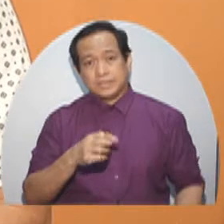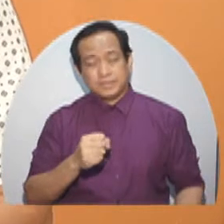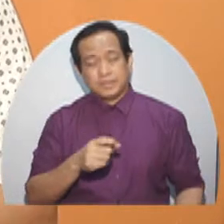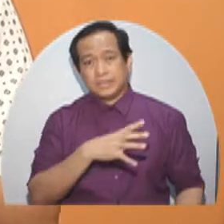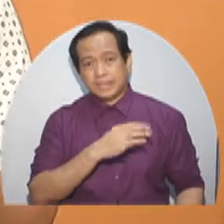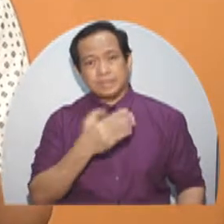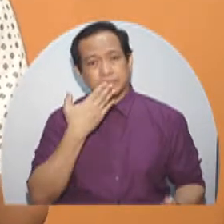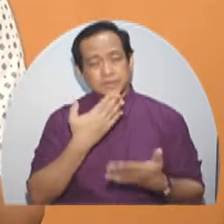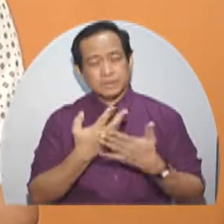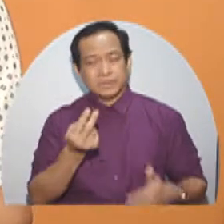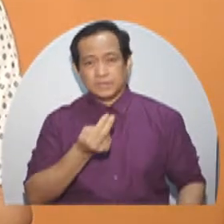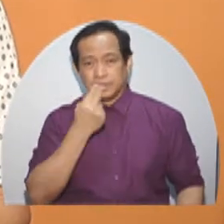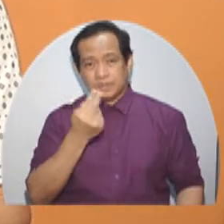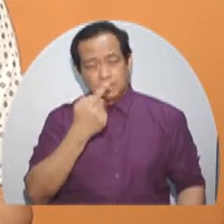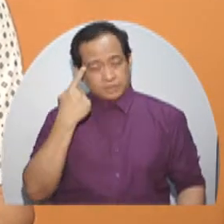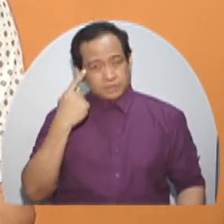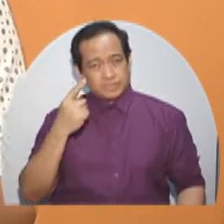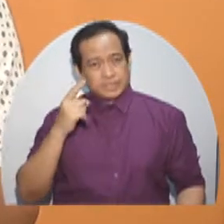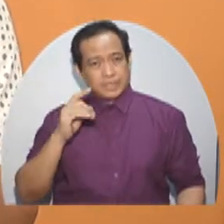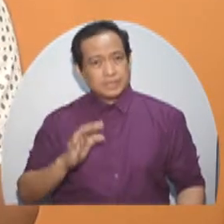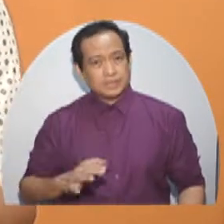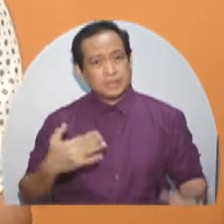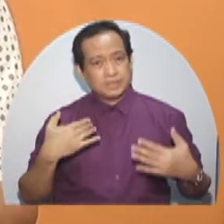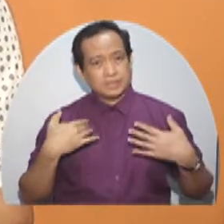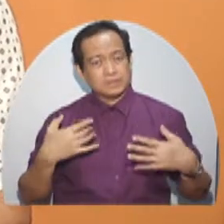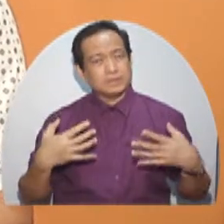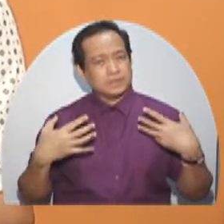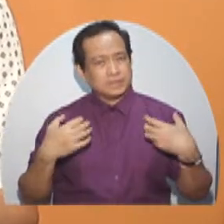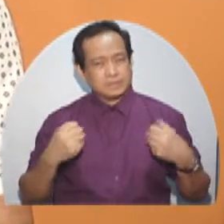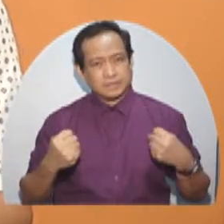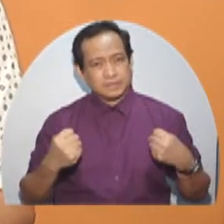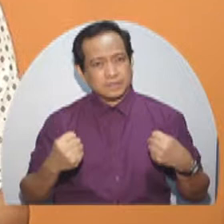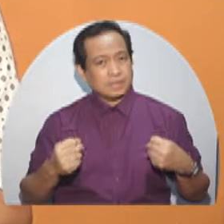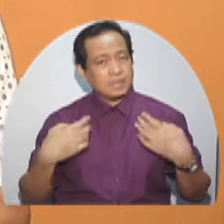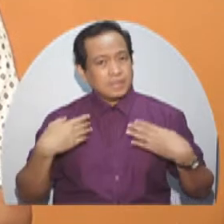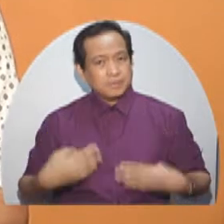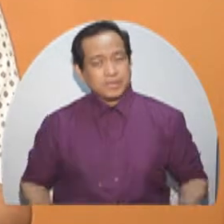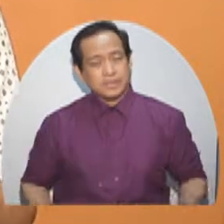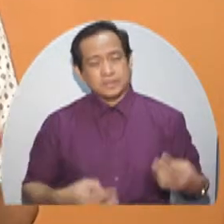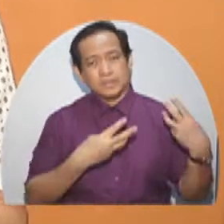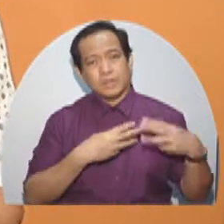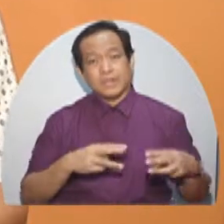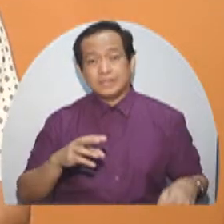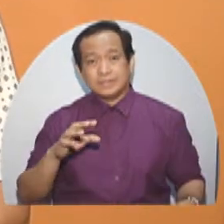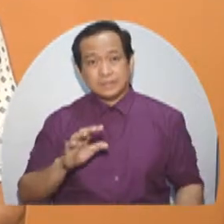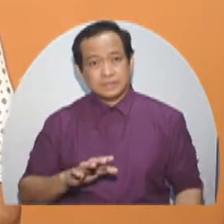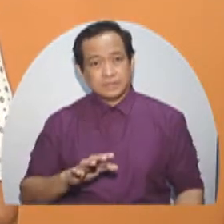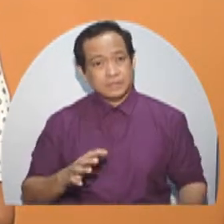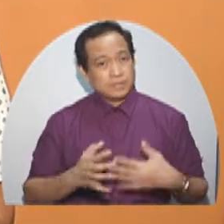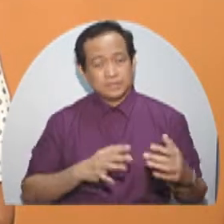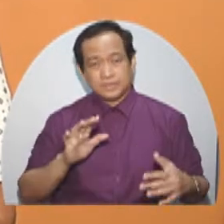gatas at magandang nutrisyon para mapanatili ang lakas ng kanyang katawan kahit siya ay